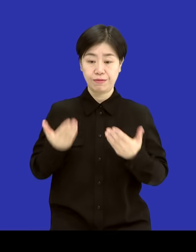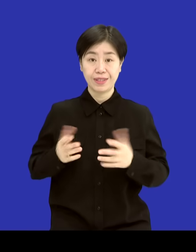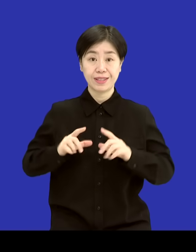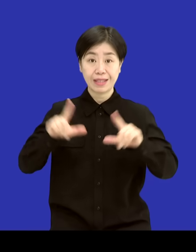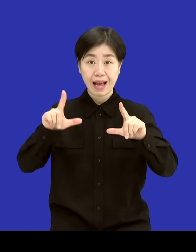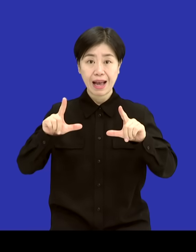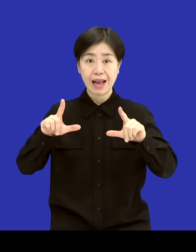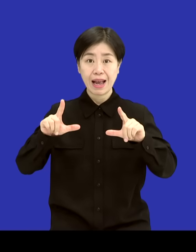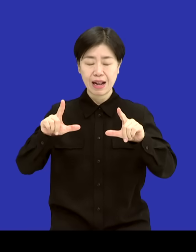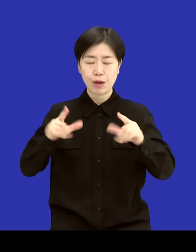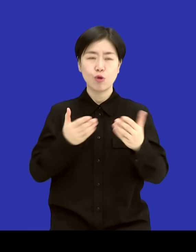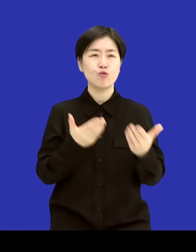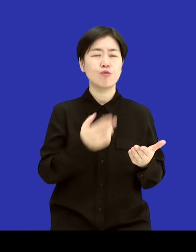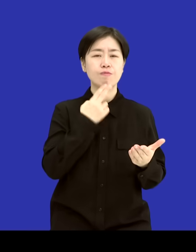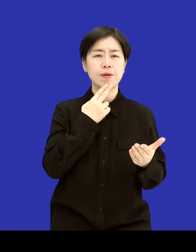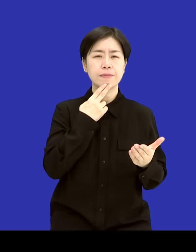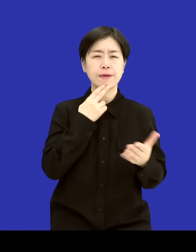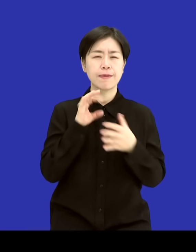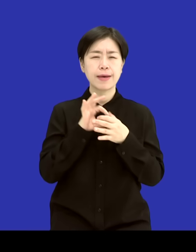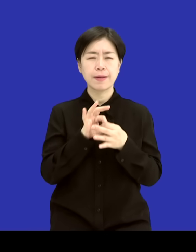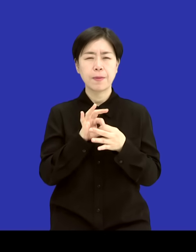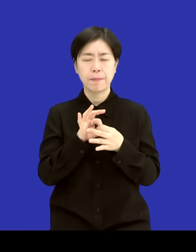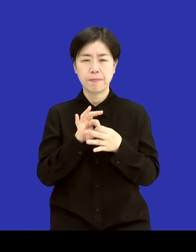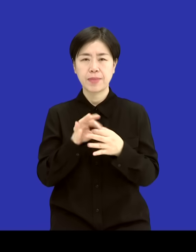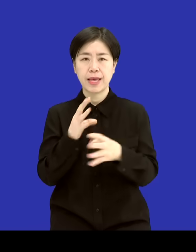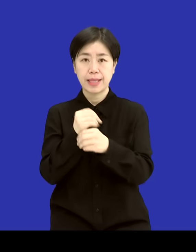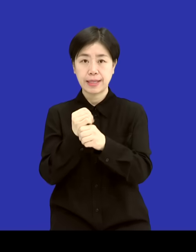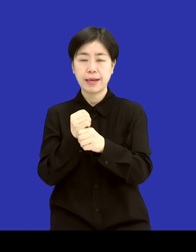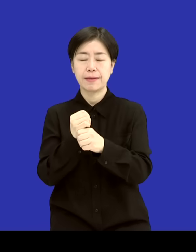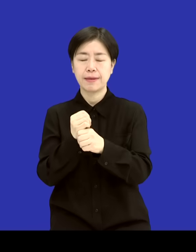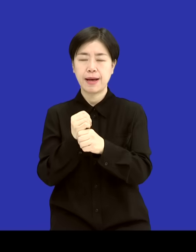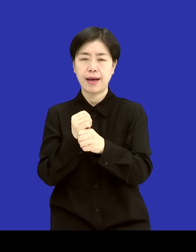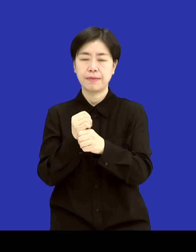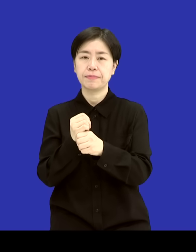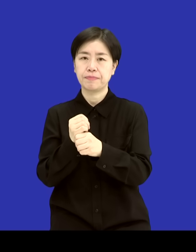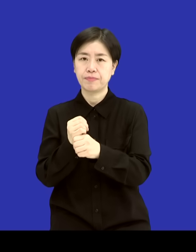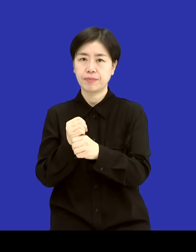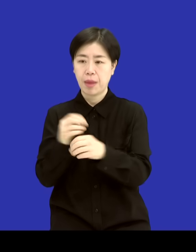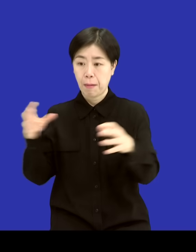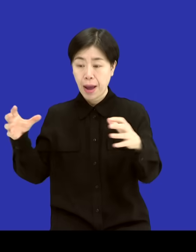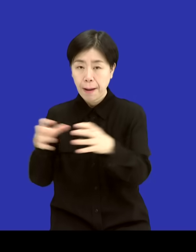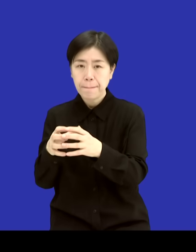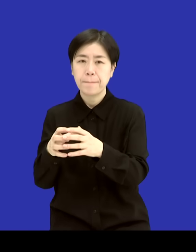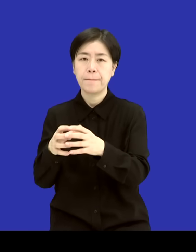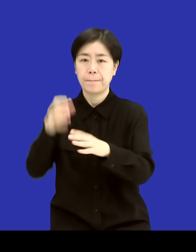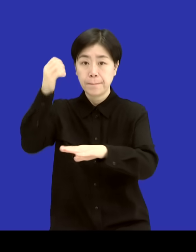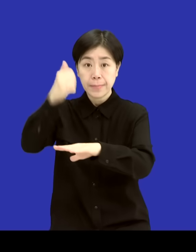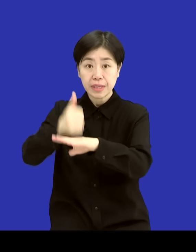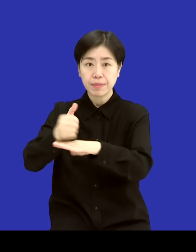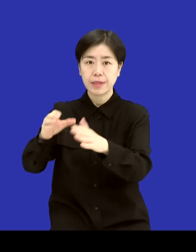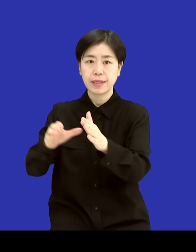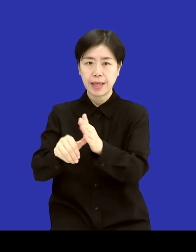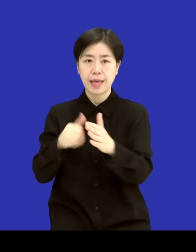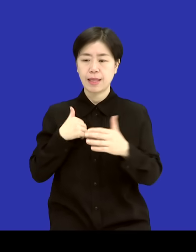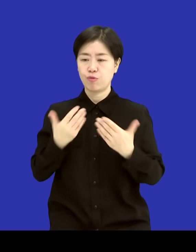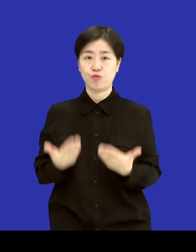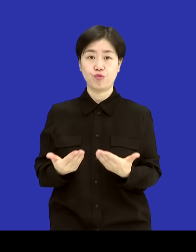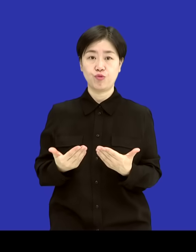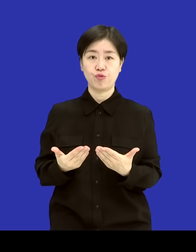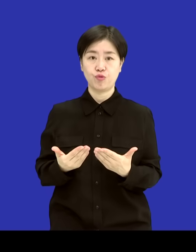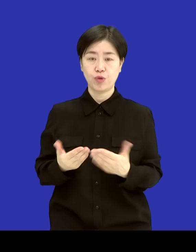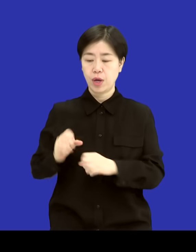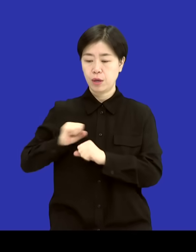예. 상병 때 이제 휴가를 나와서 비디오 테이프를 만들어서 제가 이제 군복을